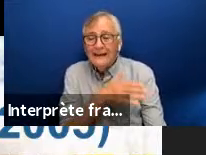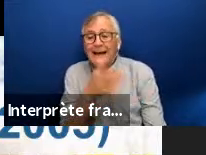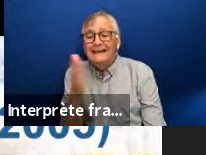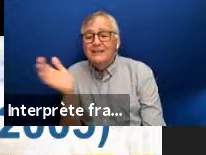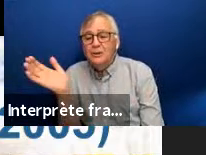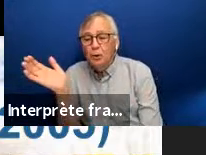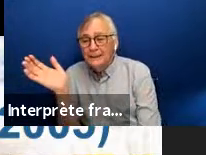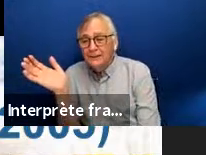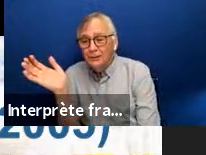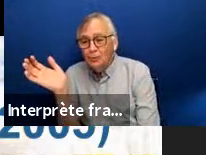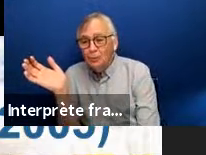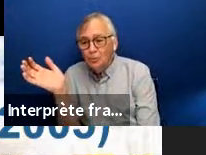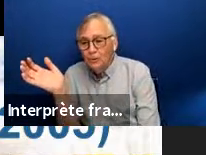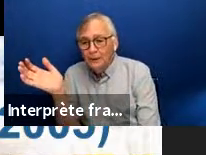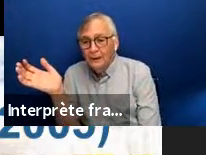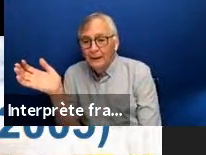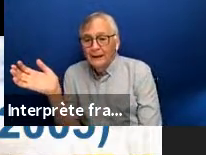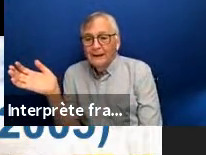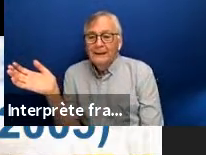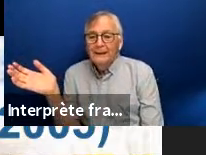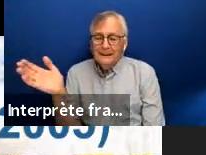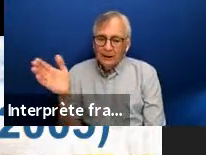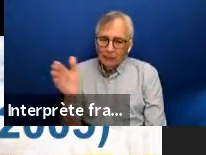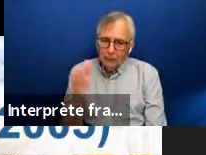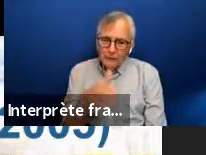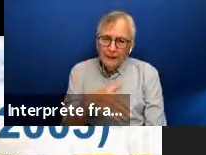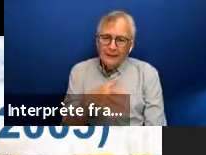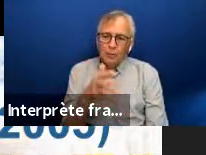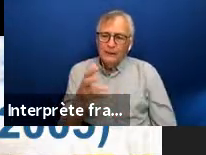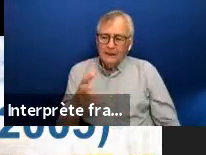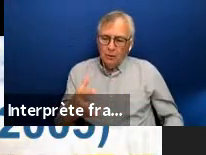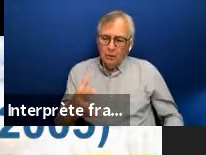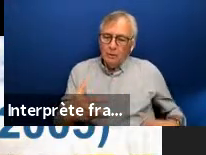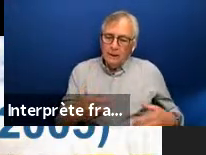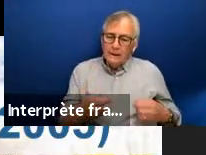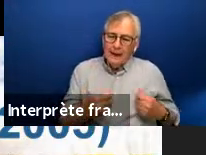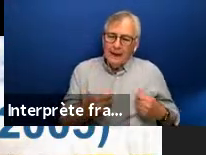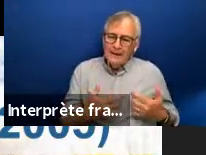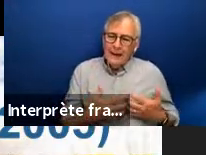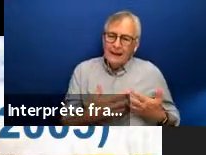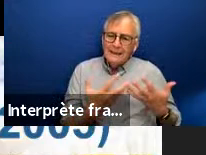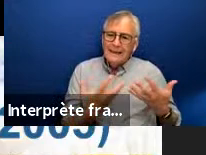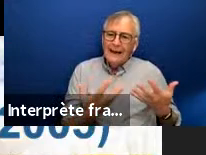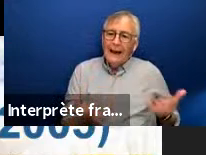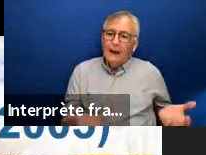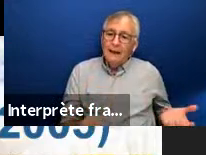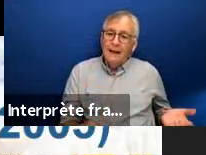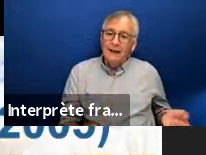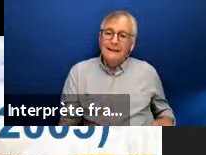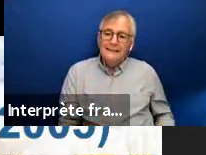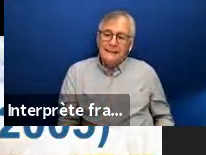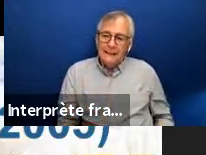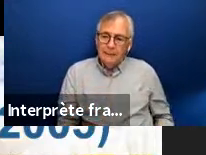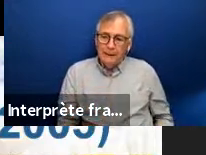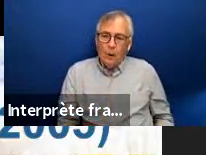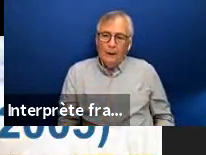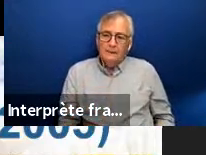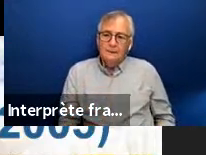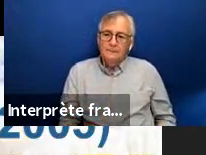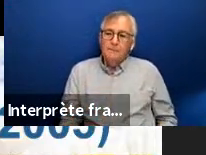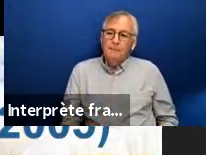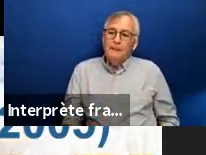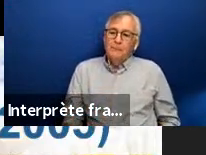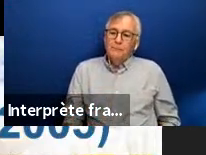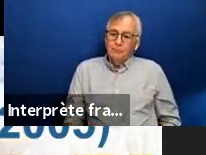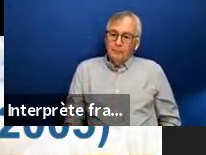d'école, ils allaient à l'Institution des sourds et qui revenaient en Ontario et avaient acquis la langue des signes